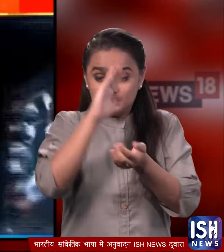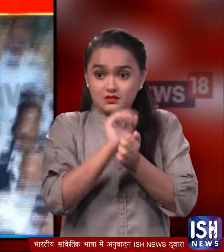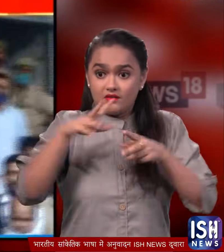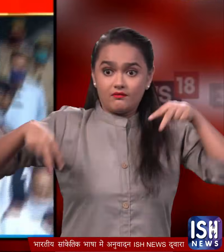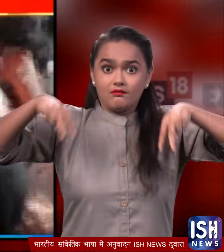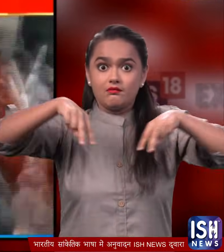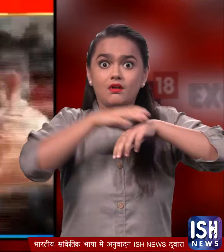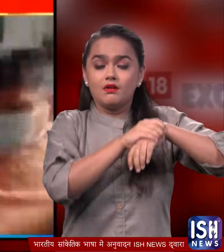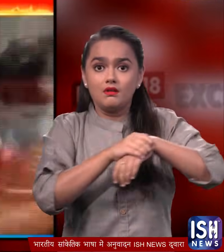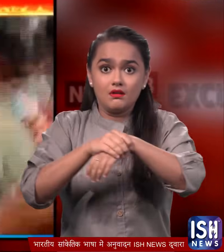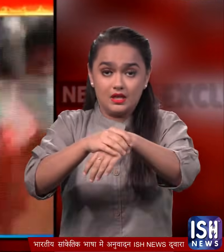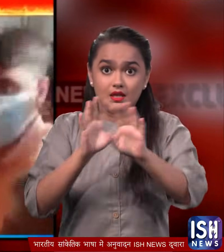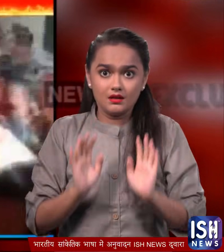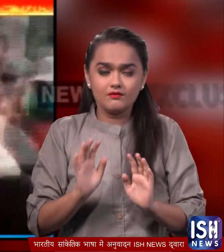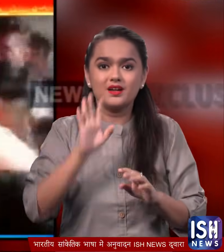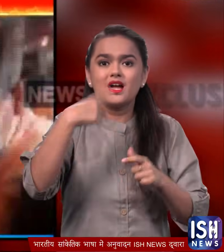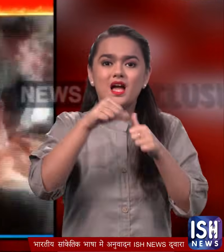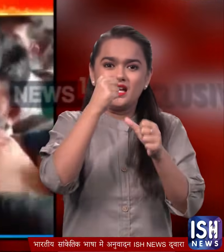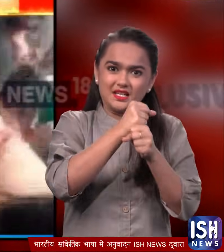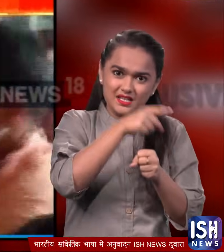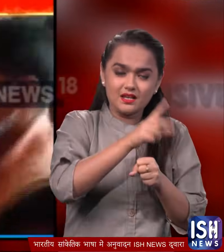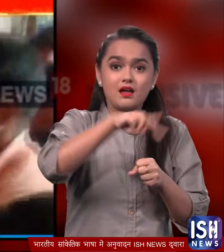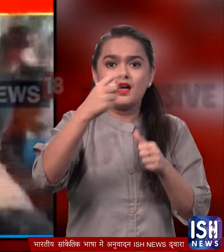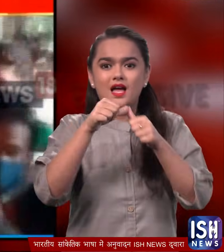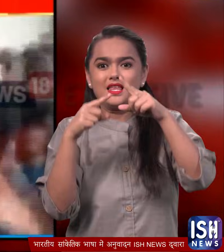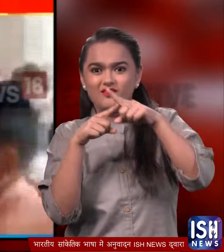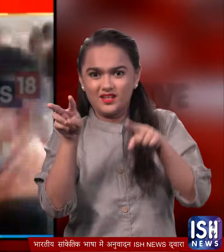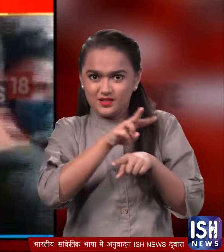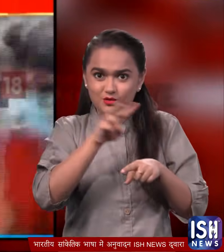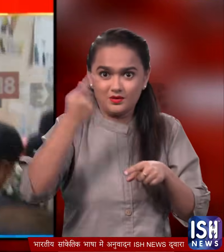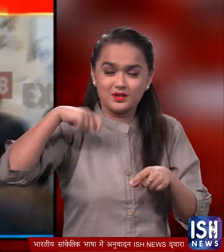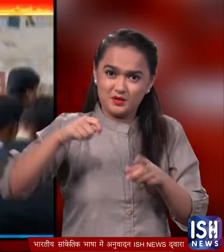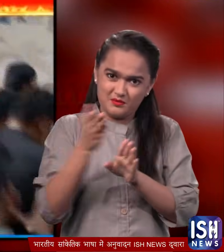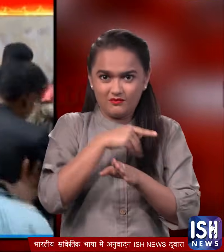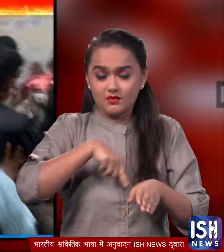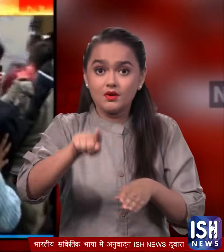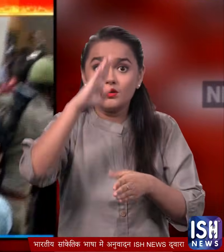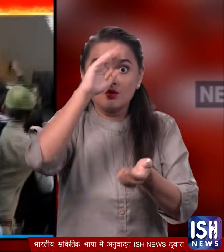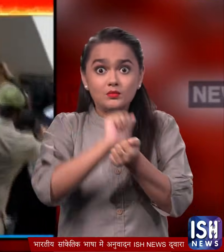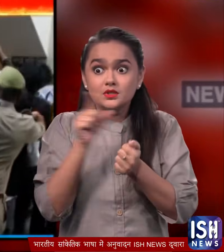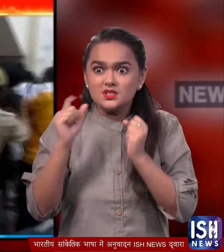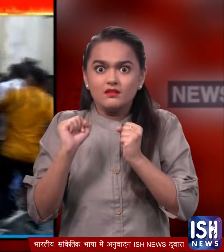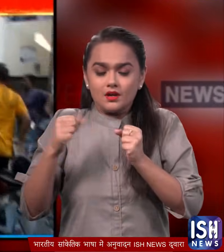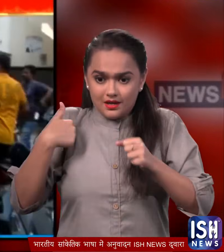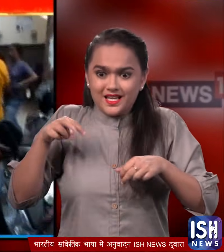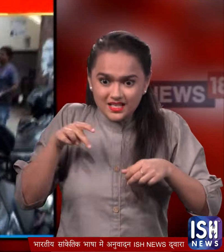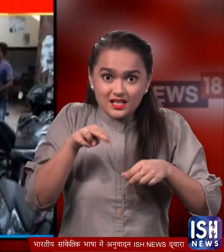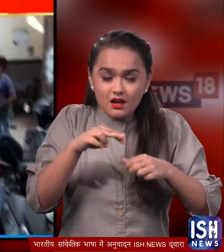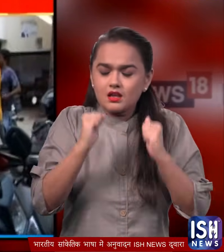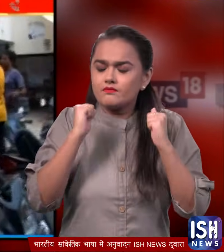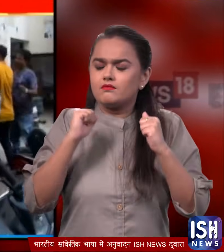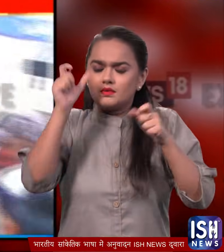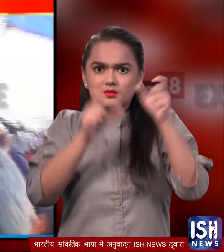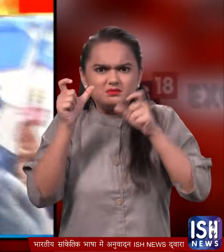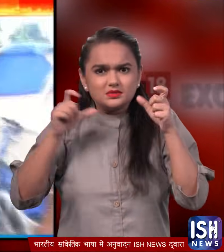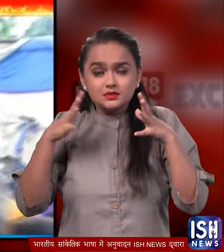में पेश किया गया था। इससे पहले जब आनंद गिरी और आद्या तिवारी को प्रयागराज की जिला अदालत लाया गया तो पुलिस के लिए उन्हें आगे लेकर बढ़ना मुश्किल हो गया।